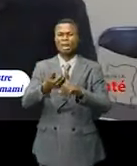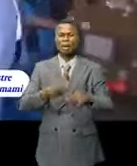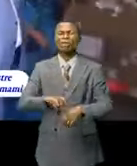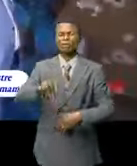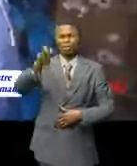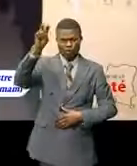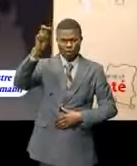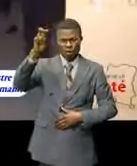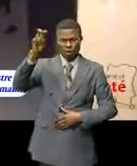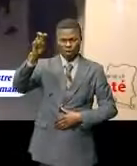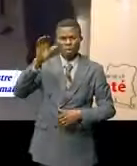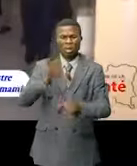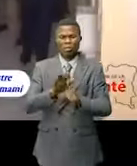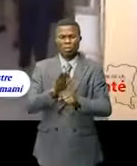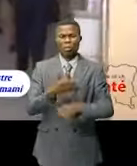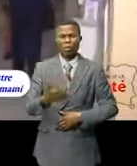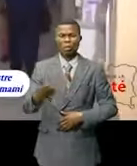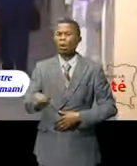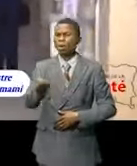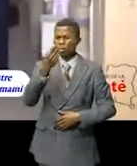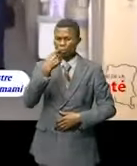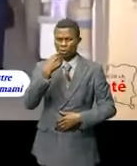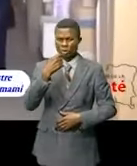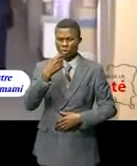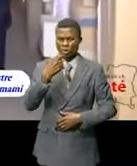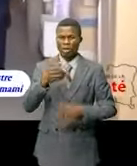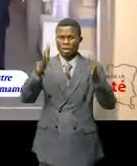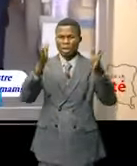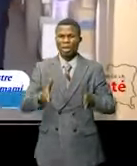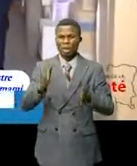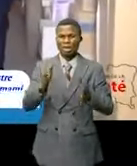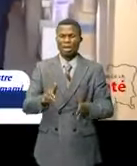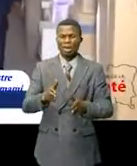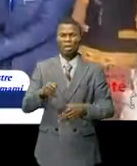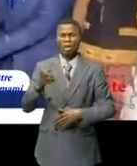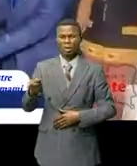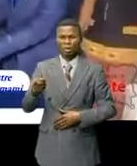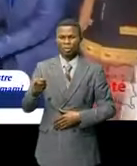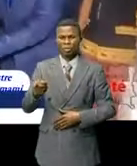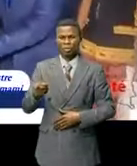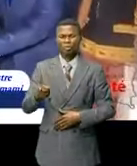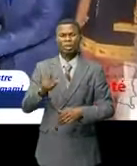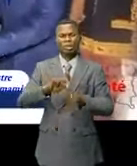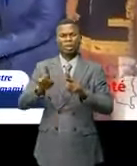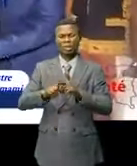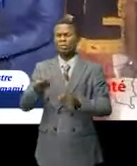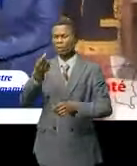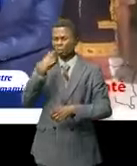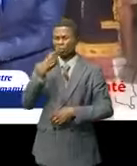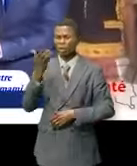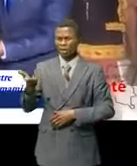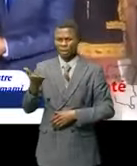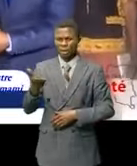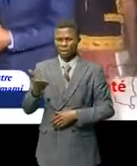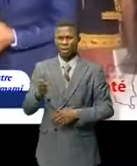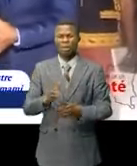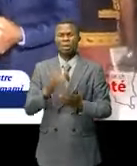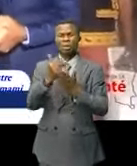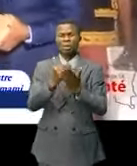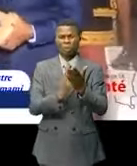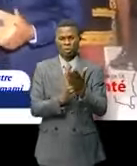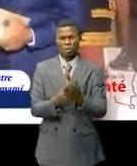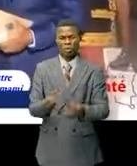voyager. Un lot important des médicaments composés de cartons d'ibuprofène, ambroxol, hydrochloride, sans être exhaustif,